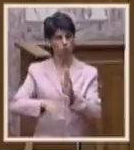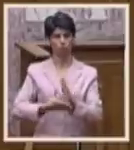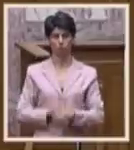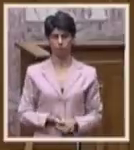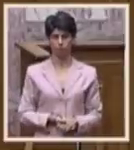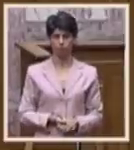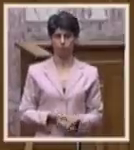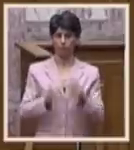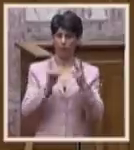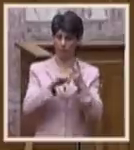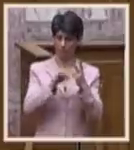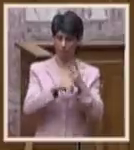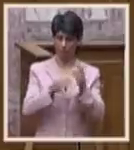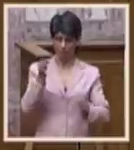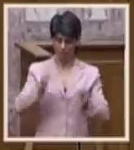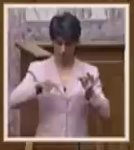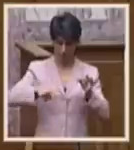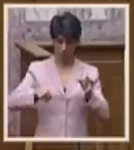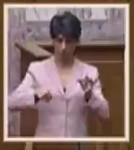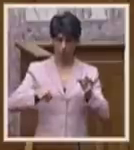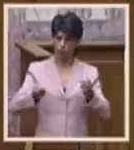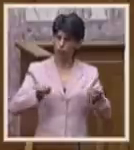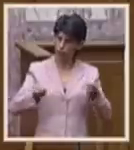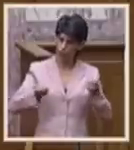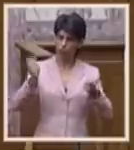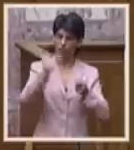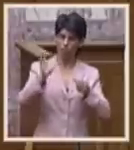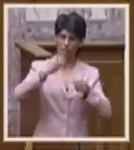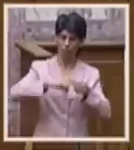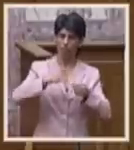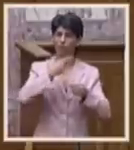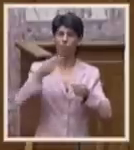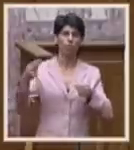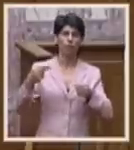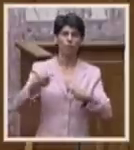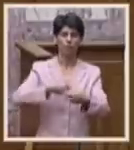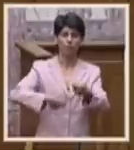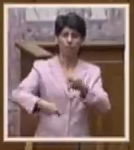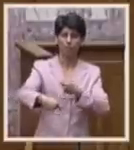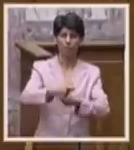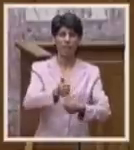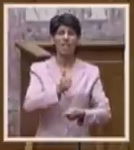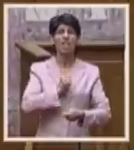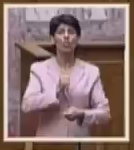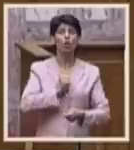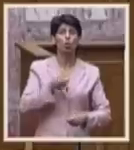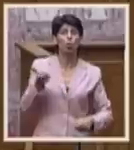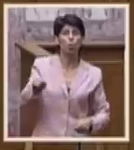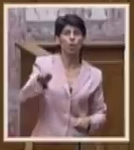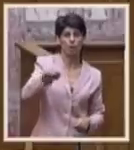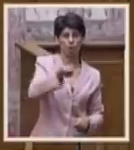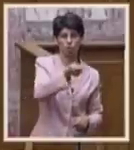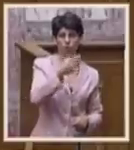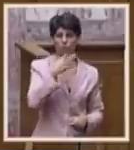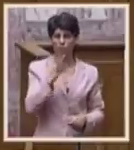Δεύτερον, στη συζήτηση που σήμερα οργανωμένα γίνεται στην Ευρωπαϊκή Ένωση για τη διαχείριση του ιδιωτικού χρέους,